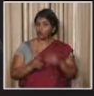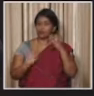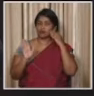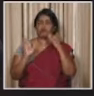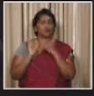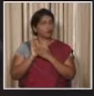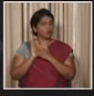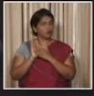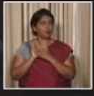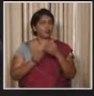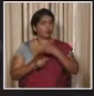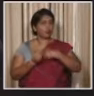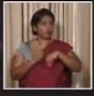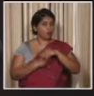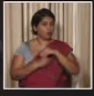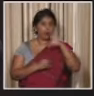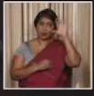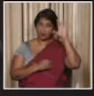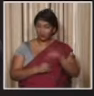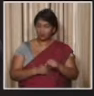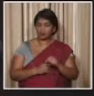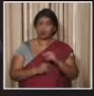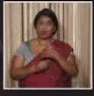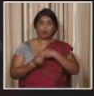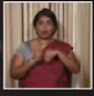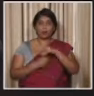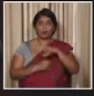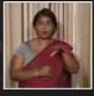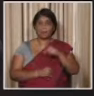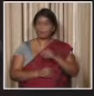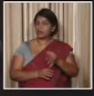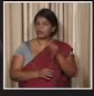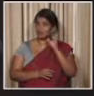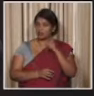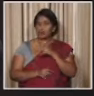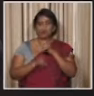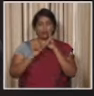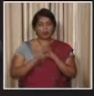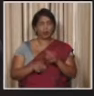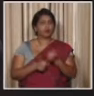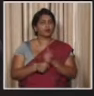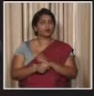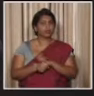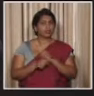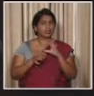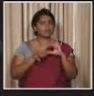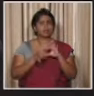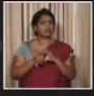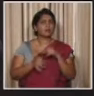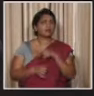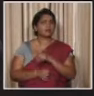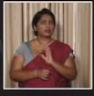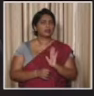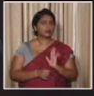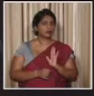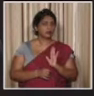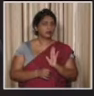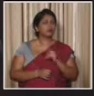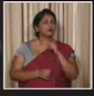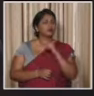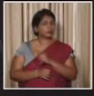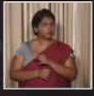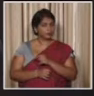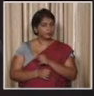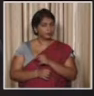කාරණා පොහොර ගැන්වීම, පොහොර භාවිතය තහනම් කළා. ඉතින් මේවා මේ කොරෝනා වලට සම්බන්ධ කාරණා නෙවෙයි. එතකොට